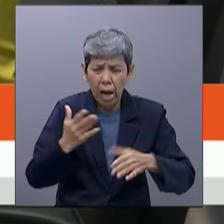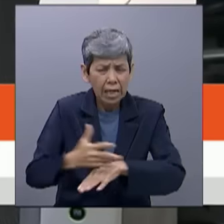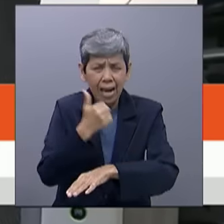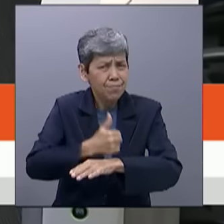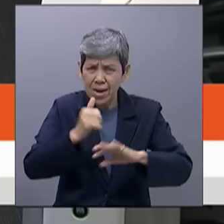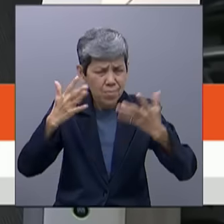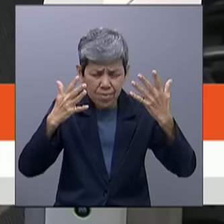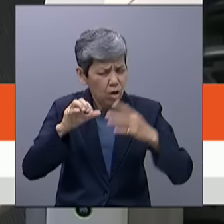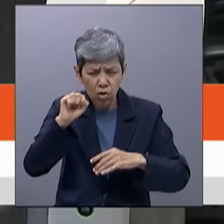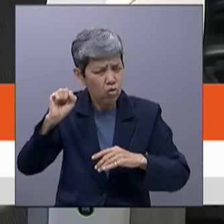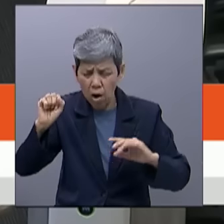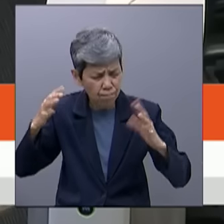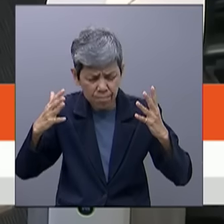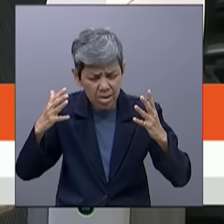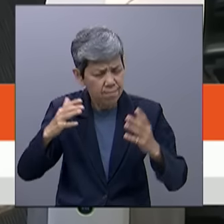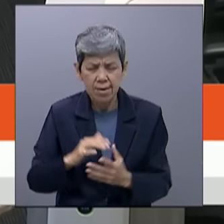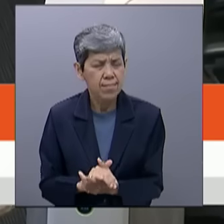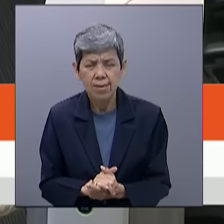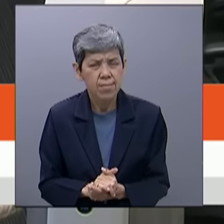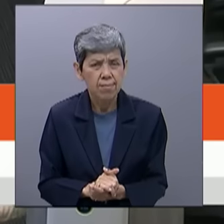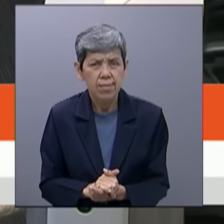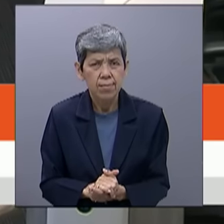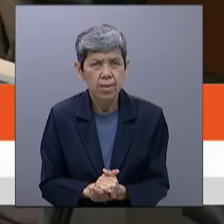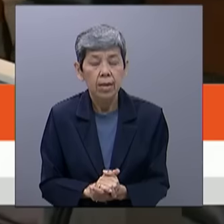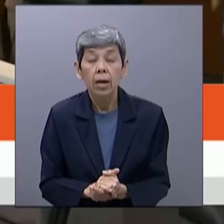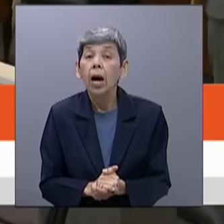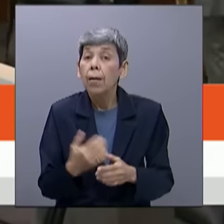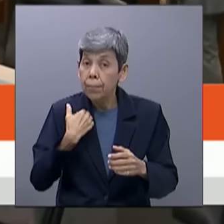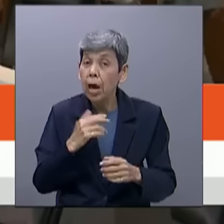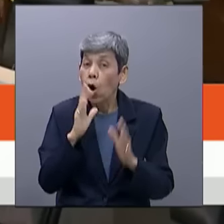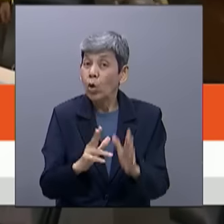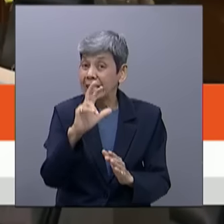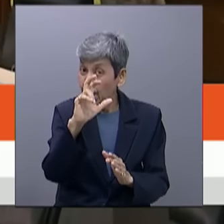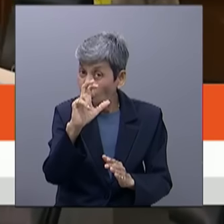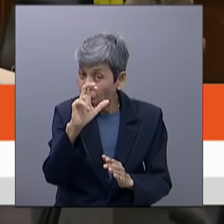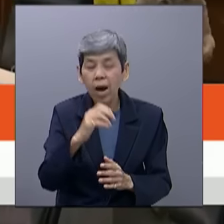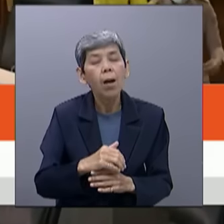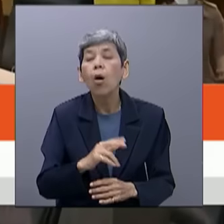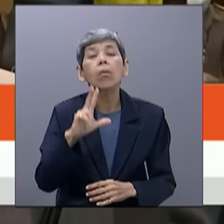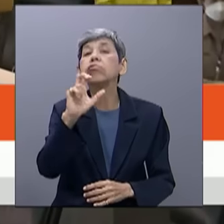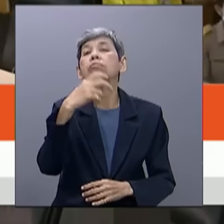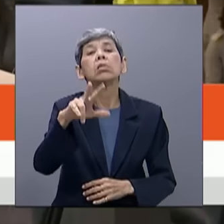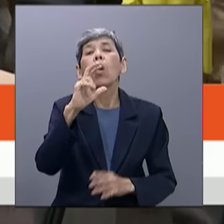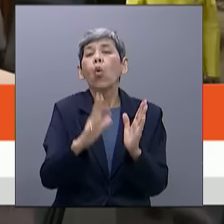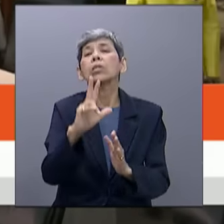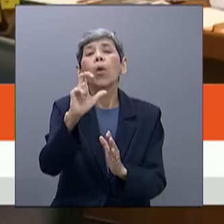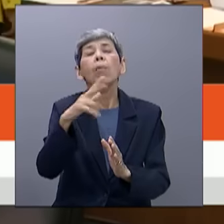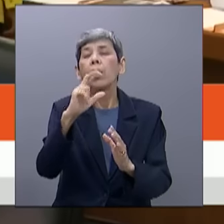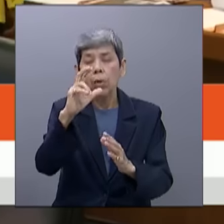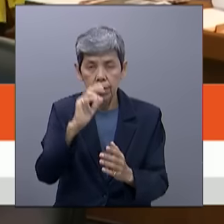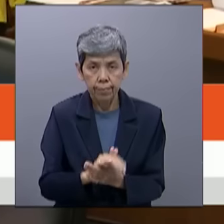ในสภาผู้แทนราษฎรได้เลยแม้จะมี300เสียงวันนี้ผมให้300เลยนะพูดเวอร์ไปเล